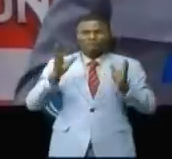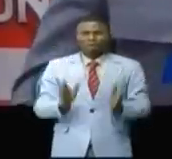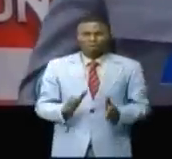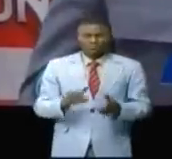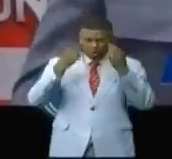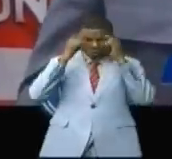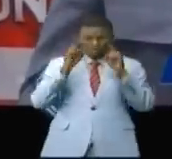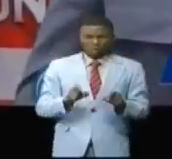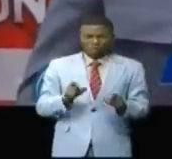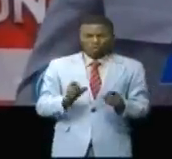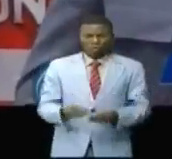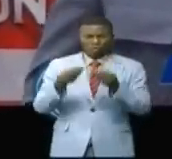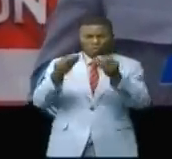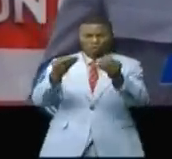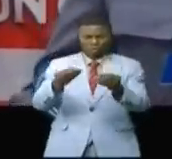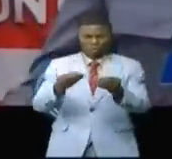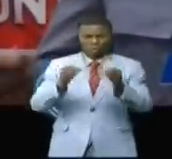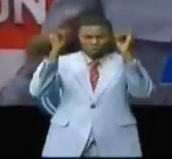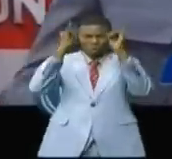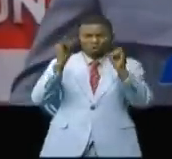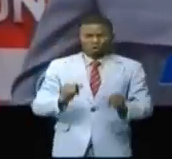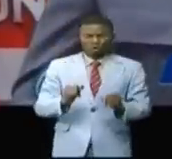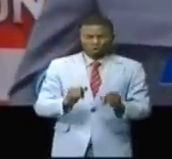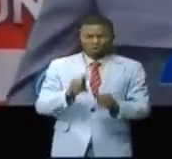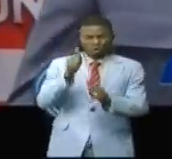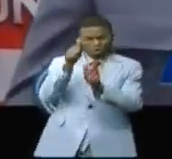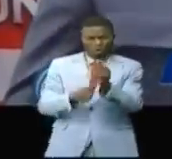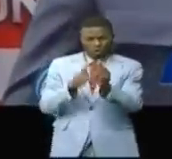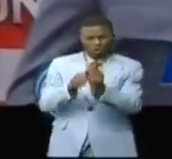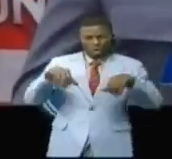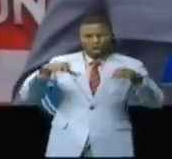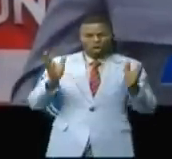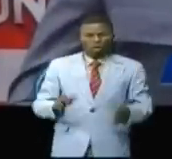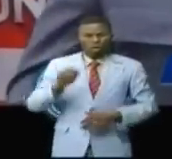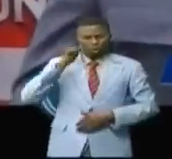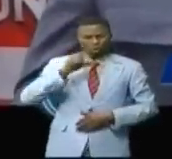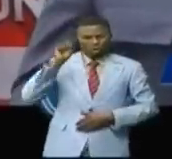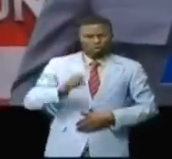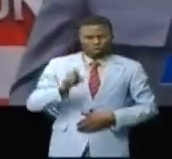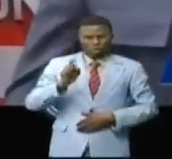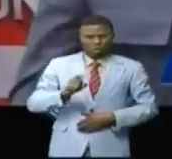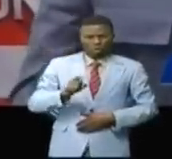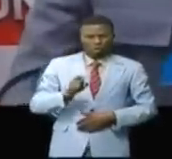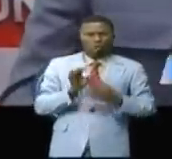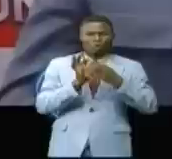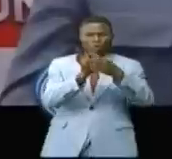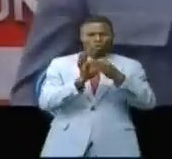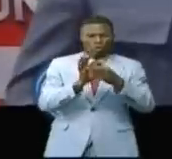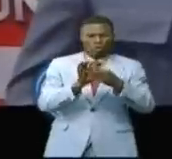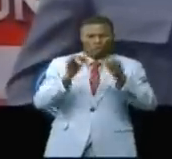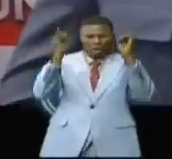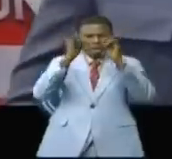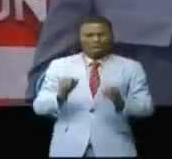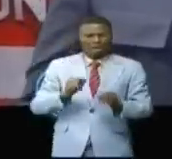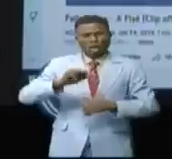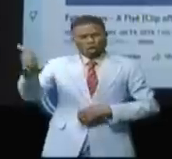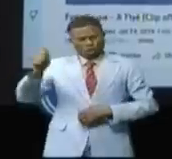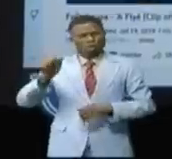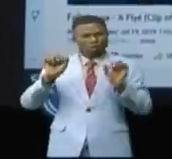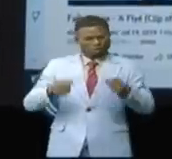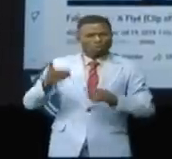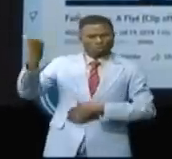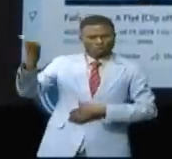décidé d'offrir le service universel c'est à dire que chaque congolais demain doit pouvoir être connecté il ya d'autres pays qui l'ont fait il n'y a pas de raison